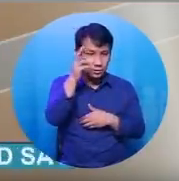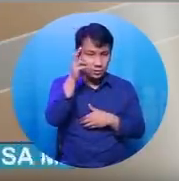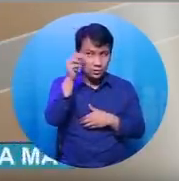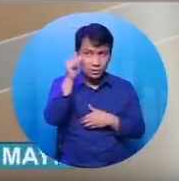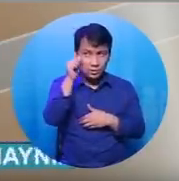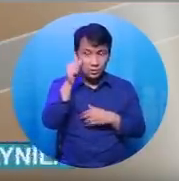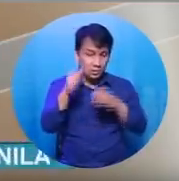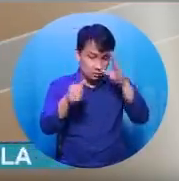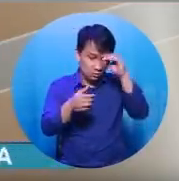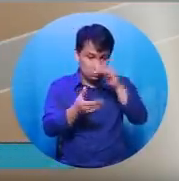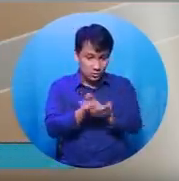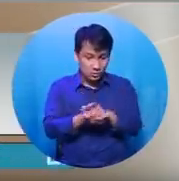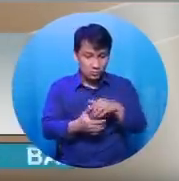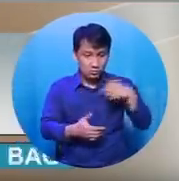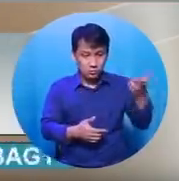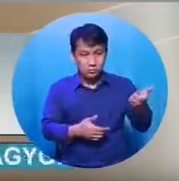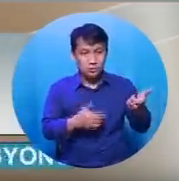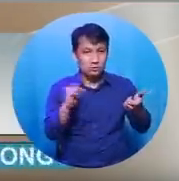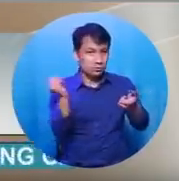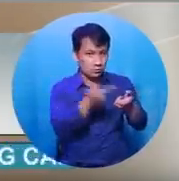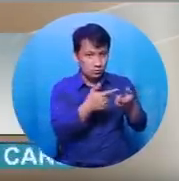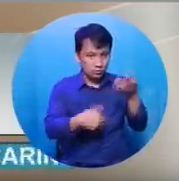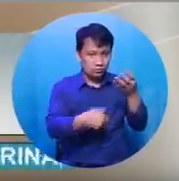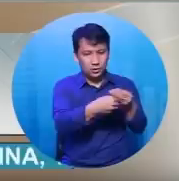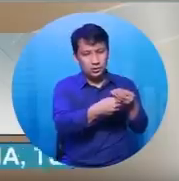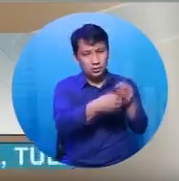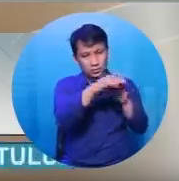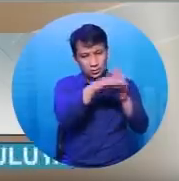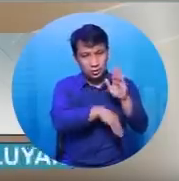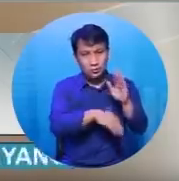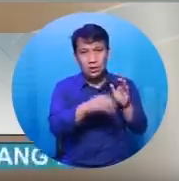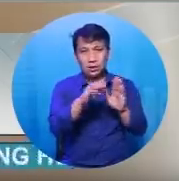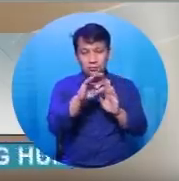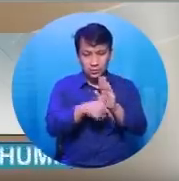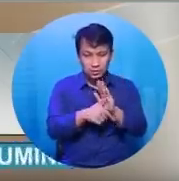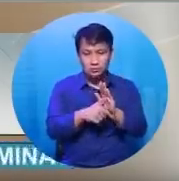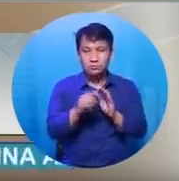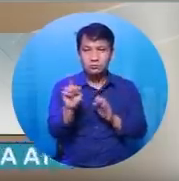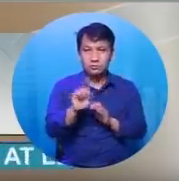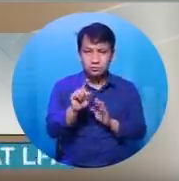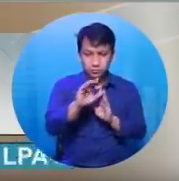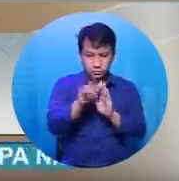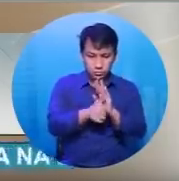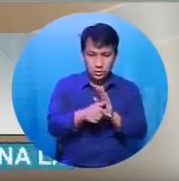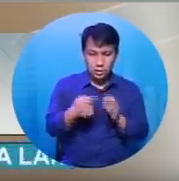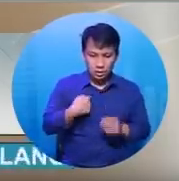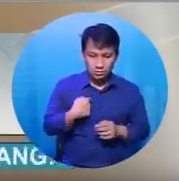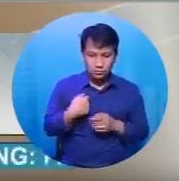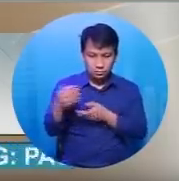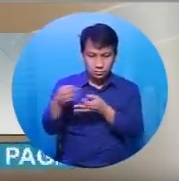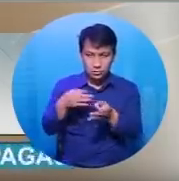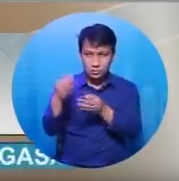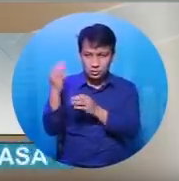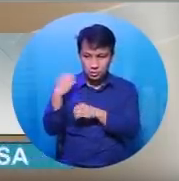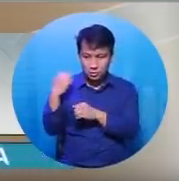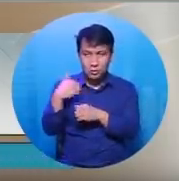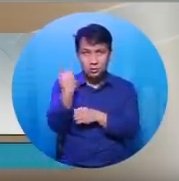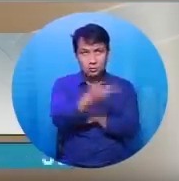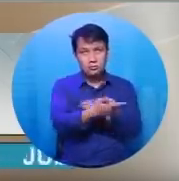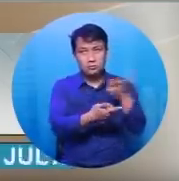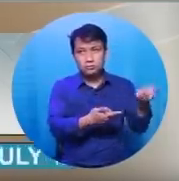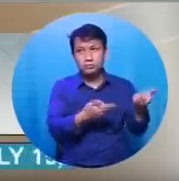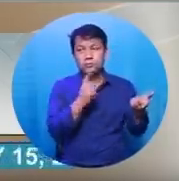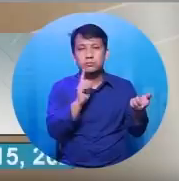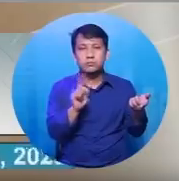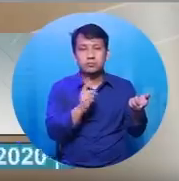Andales, yung mister, para ibigay po yung mga karagdang detalye and then I will expect from you